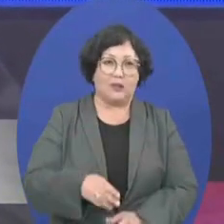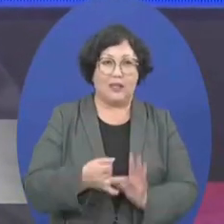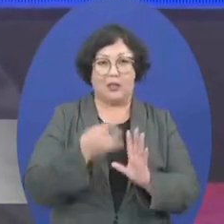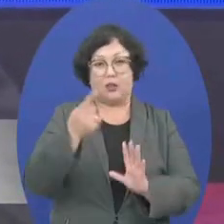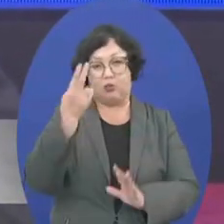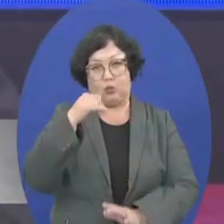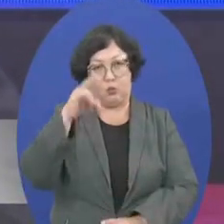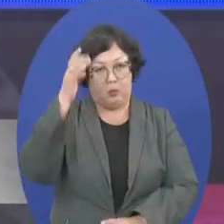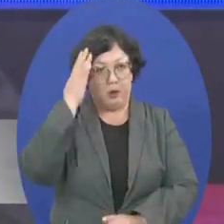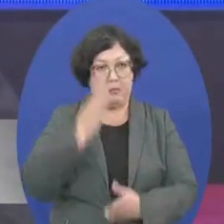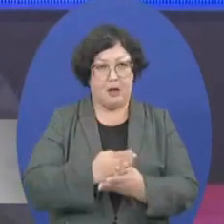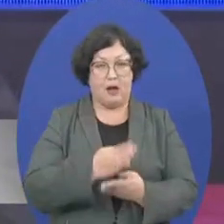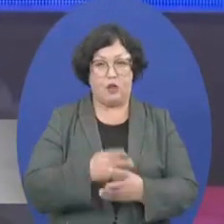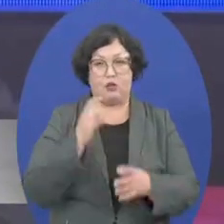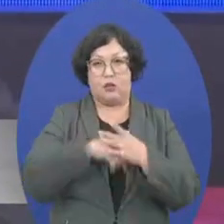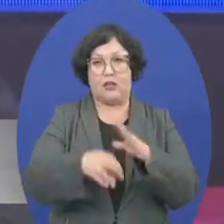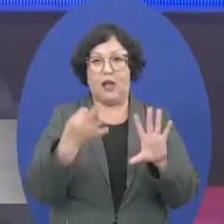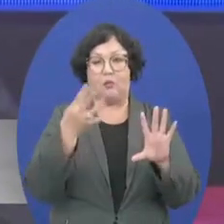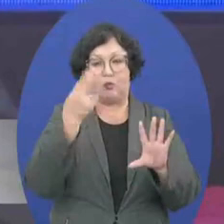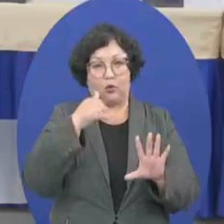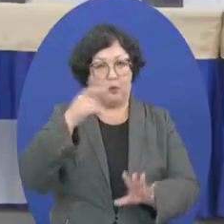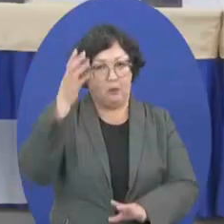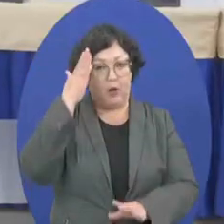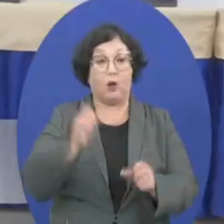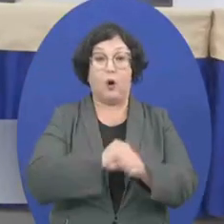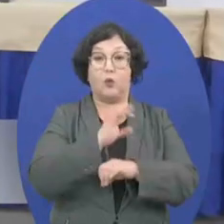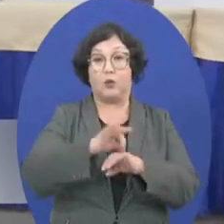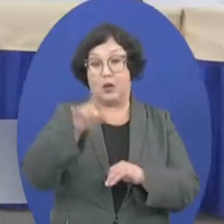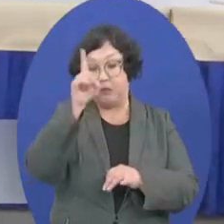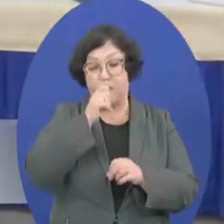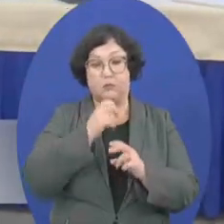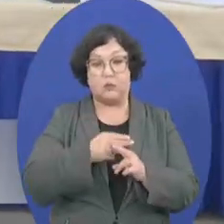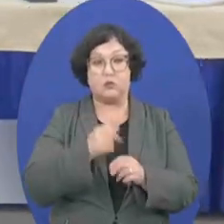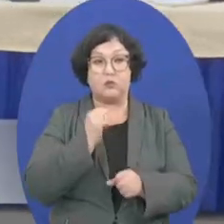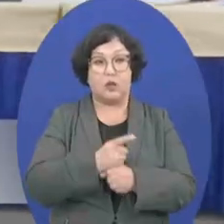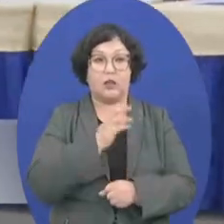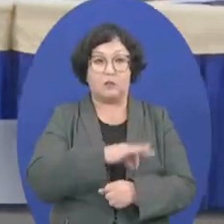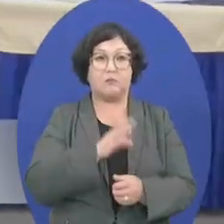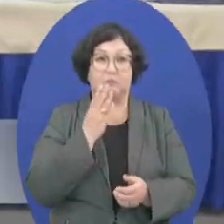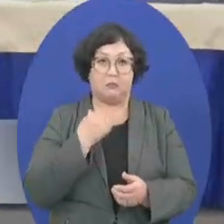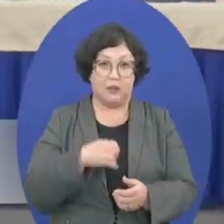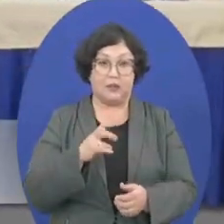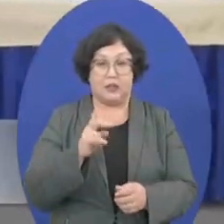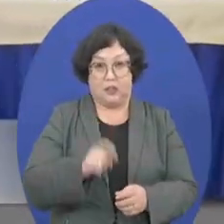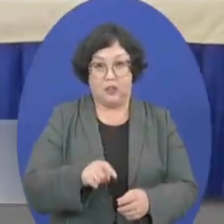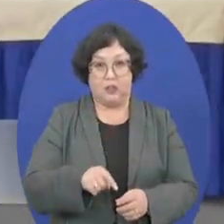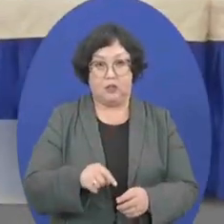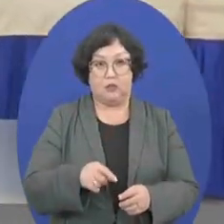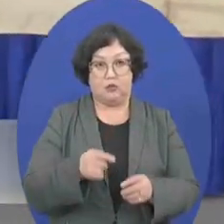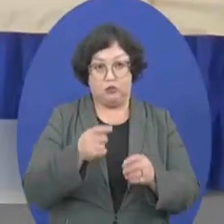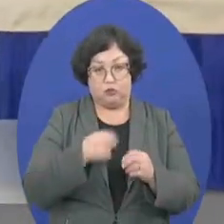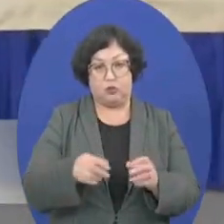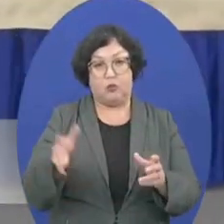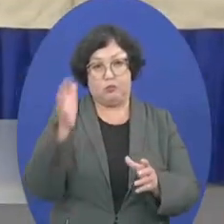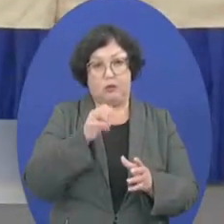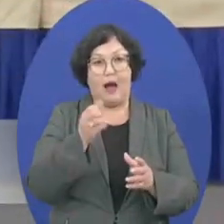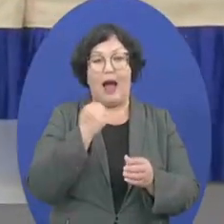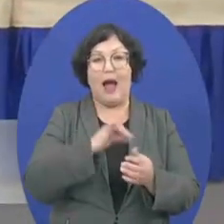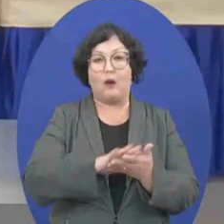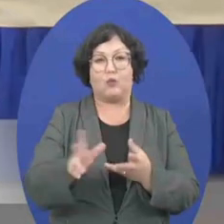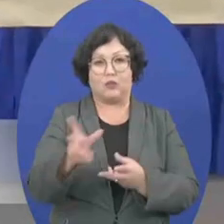71 дотор байрууцгаа. Үүнээс 8 дотор байрыг ковидын эмчилгээнд ашиглаж байсан. Тэгвэл энэ байруудыг бүрэн чөлөөлж ариутгал